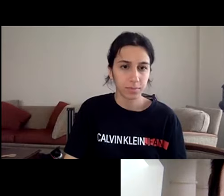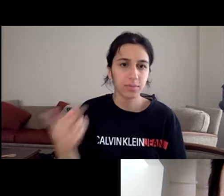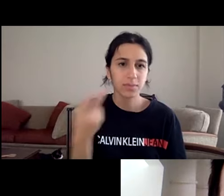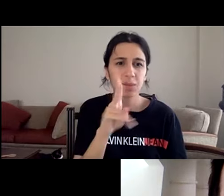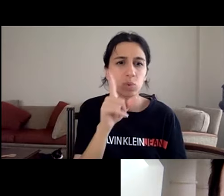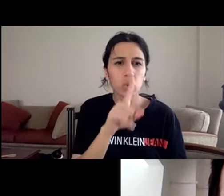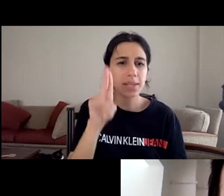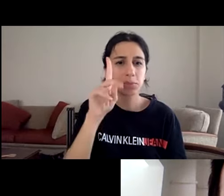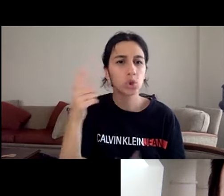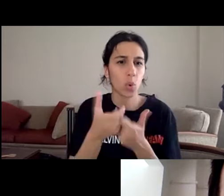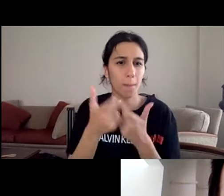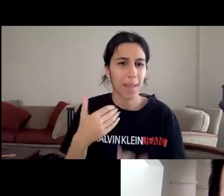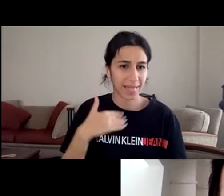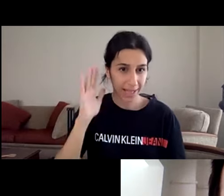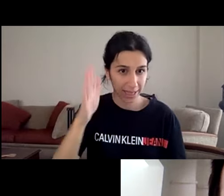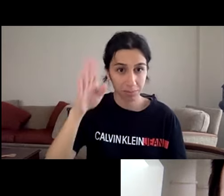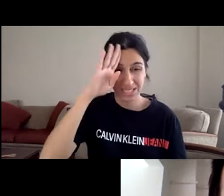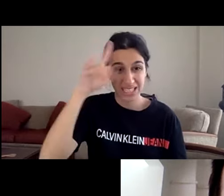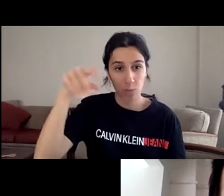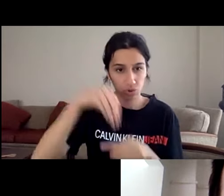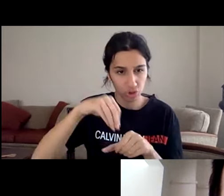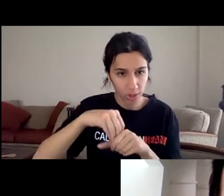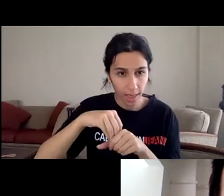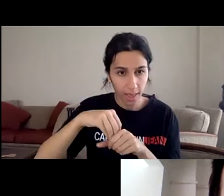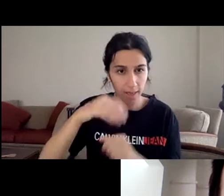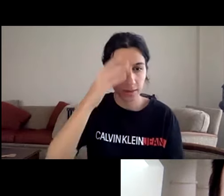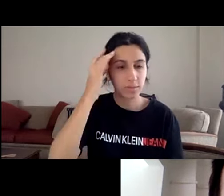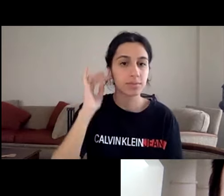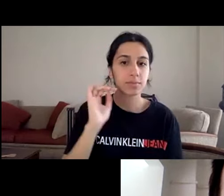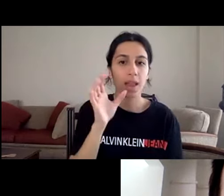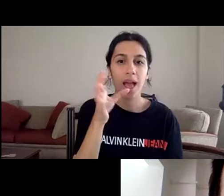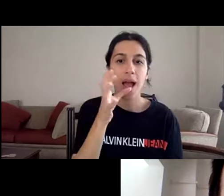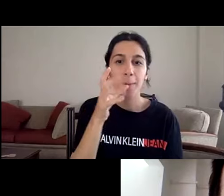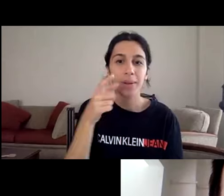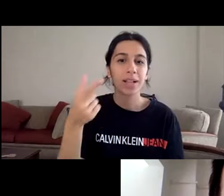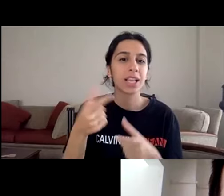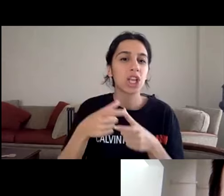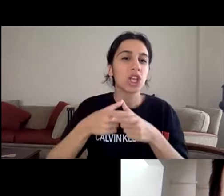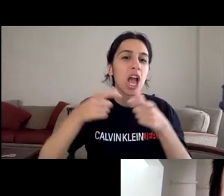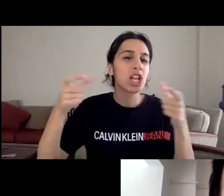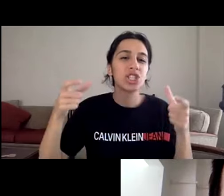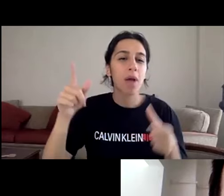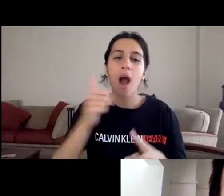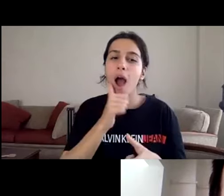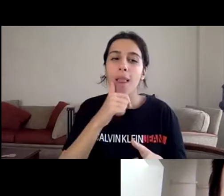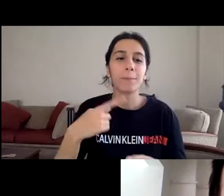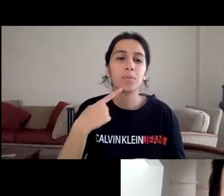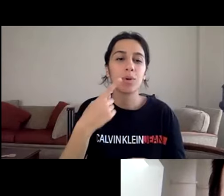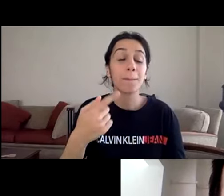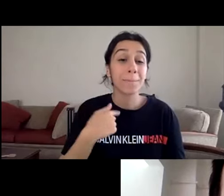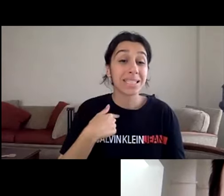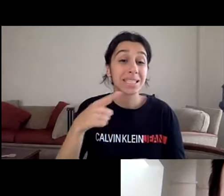bir toplantısına gitmiştim İstanbul'da. Apple ürün geliştirme uzmanının cümlesi şuydu: biz